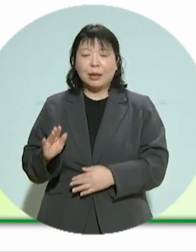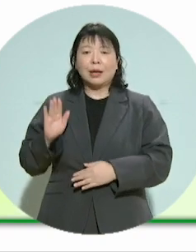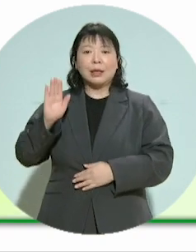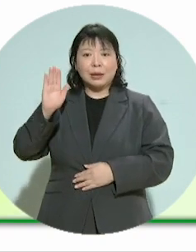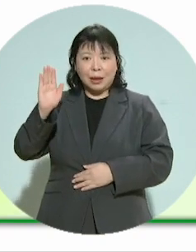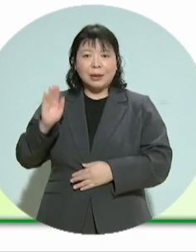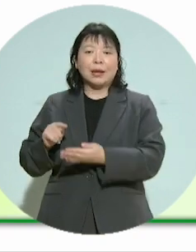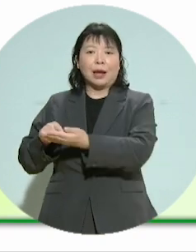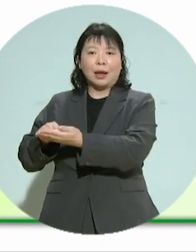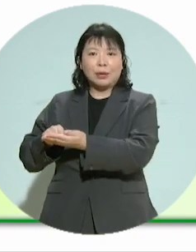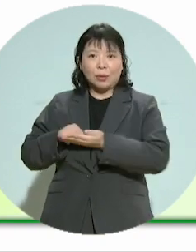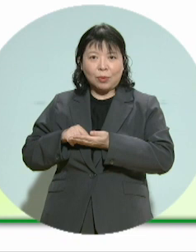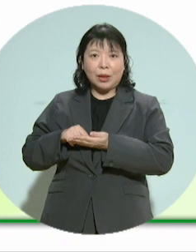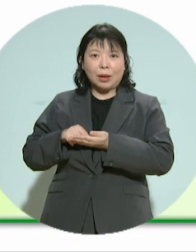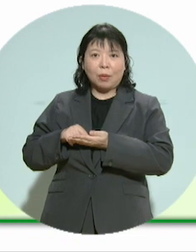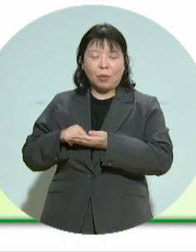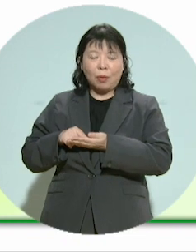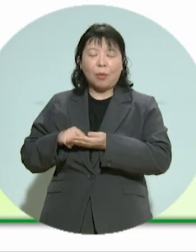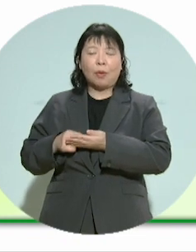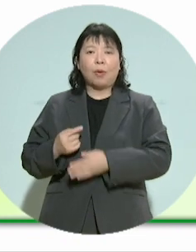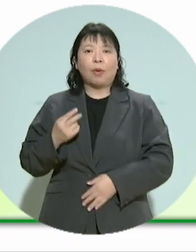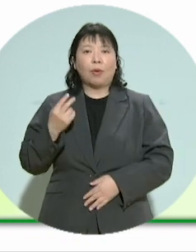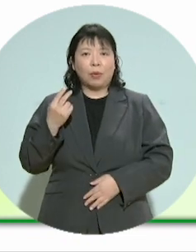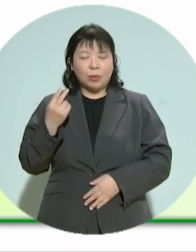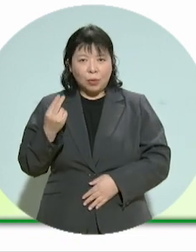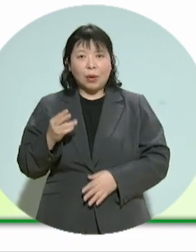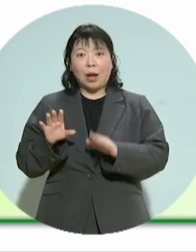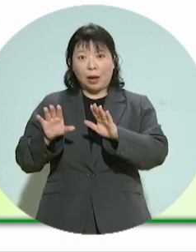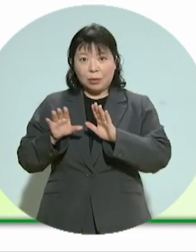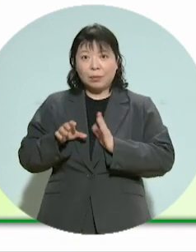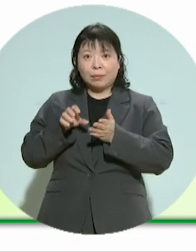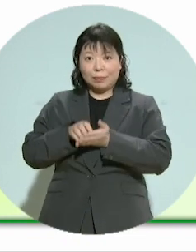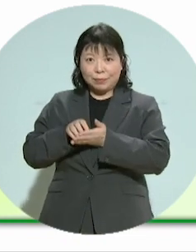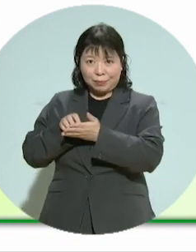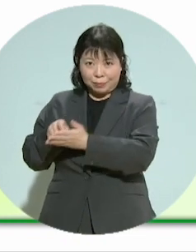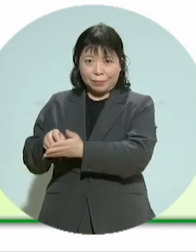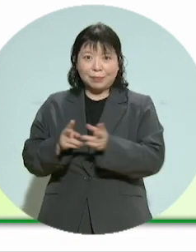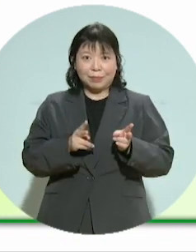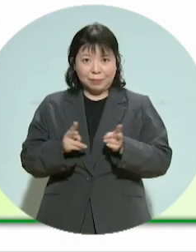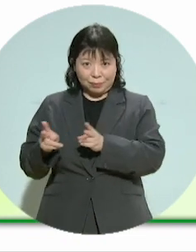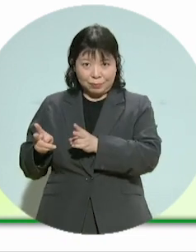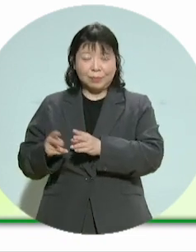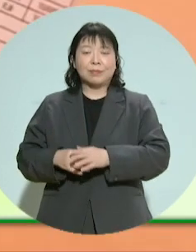誓届け出を都が受理したことを証明する制度です。